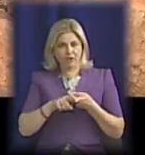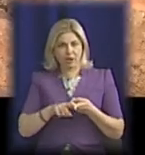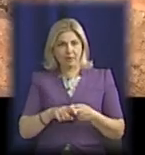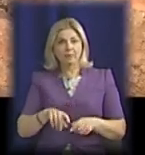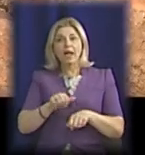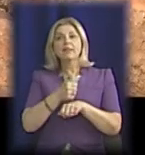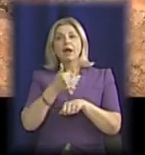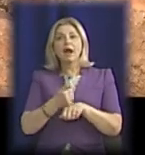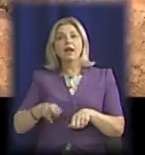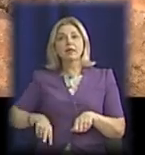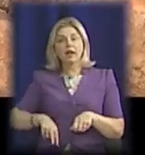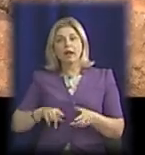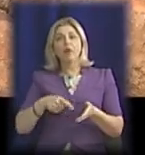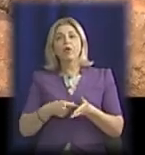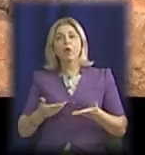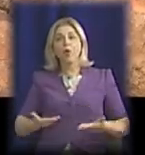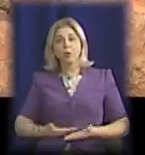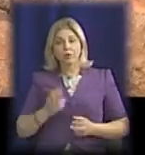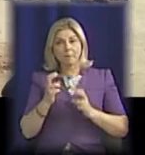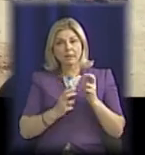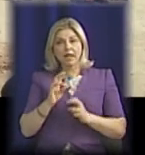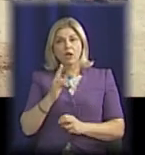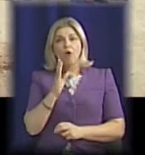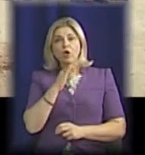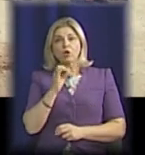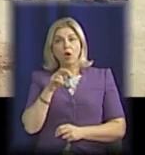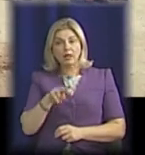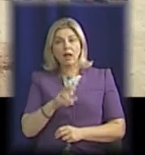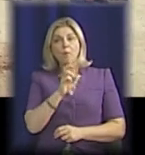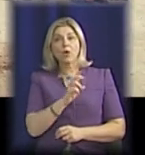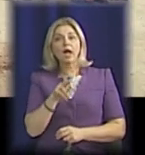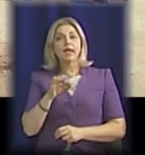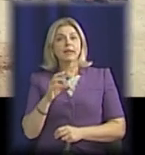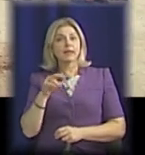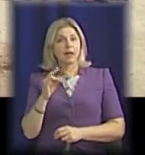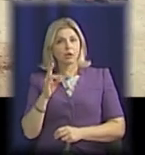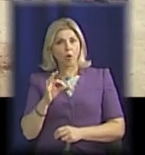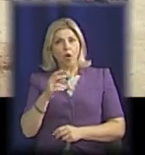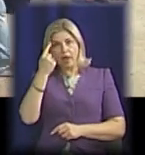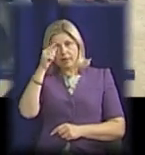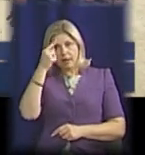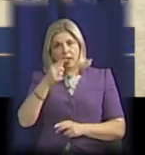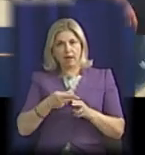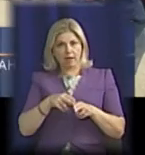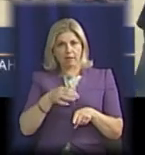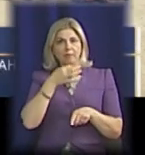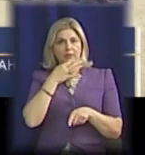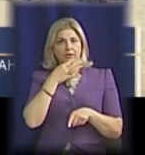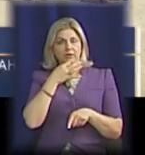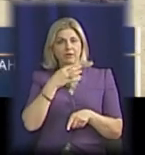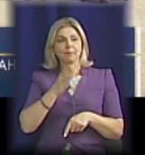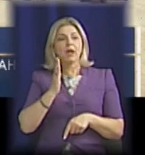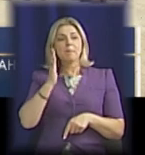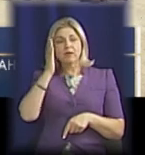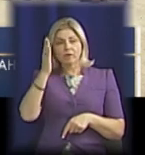Генеральному директору міського комунального підприємства «Миколаївводоканал» Борису Дуденку ідея проєкту подобається. Перспективи осяжні,